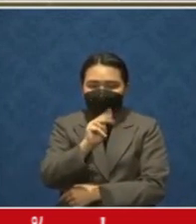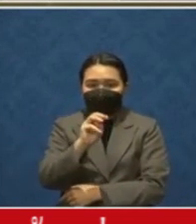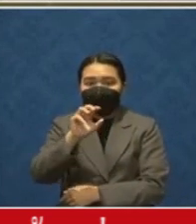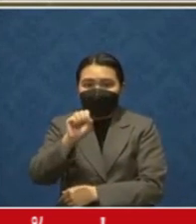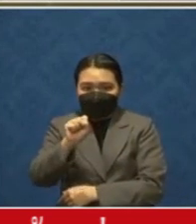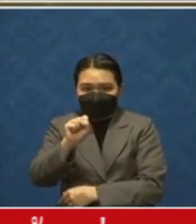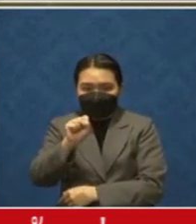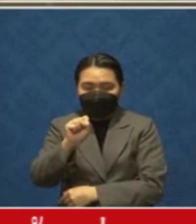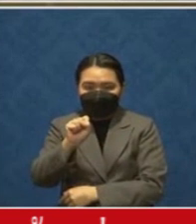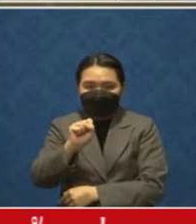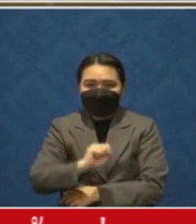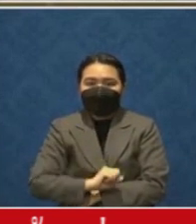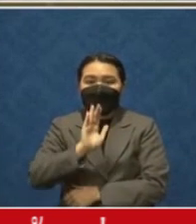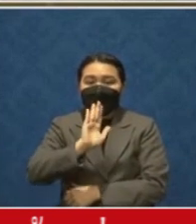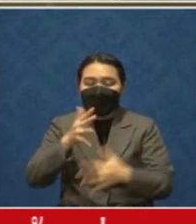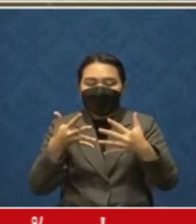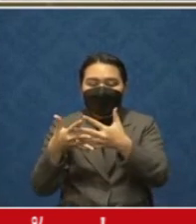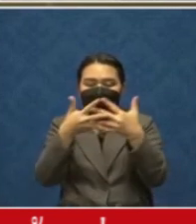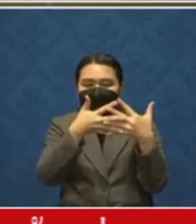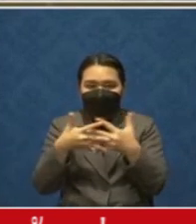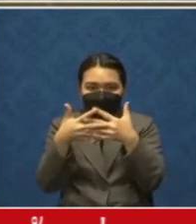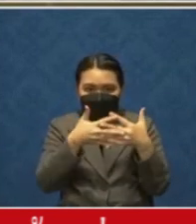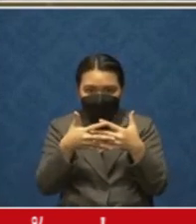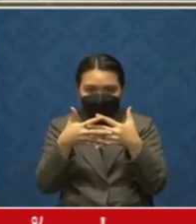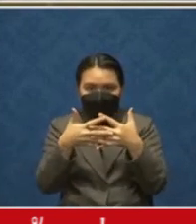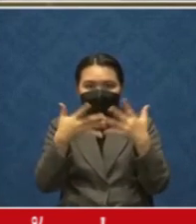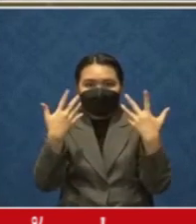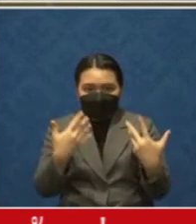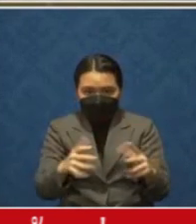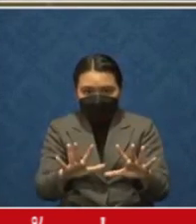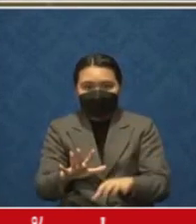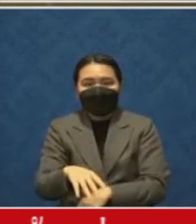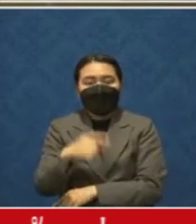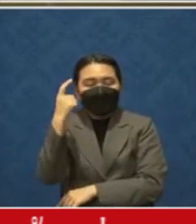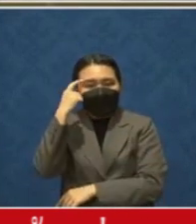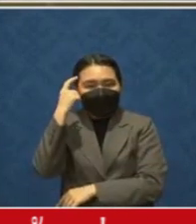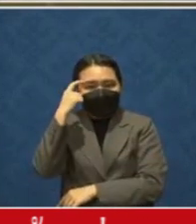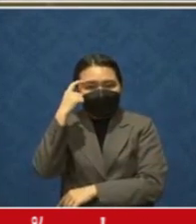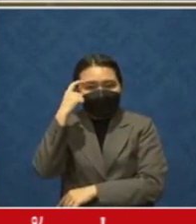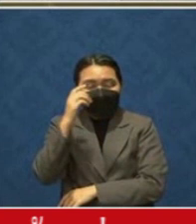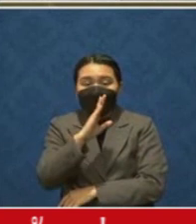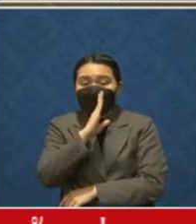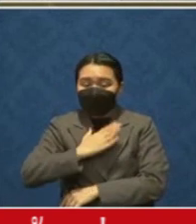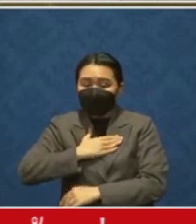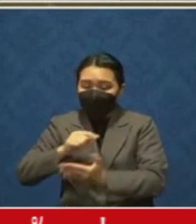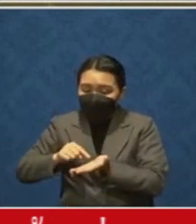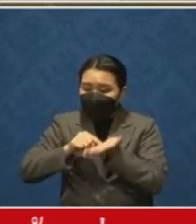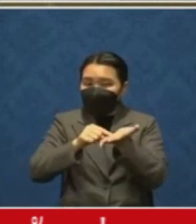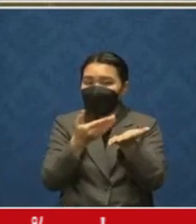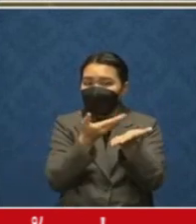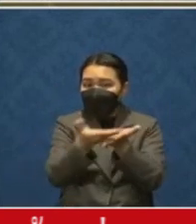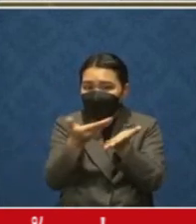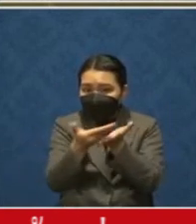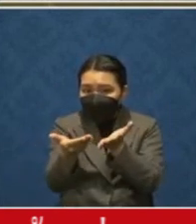FMS ครับ Foreign Military Sales นะครับของสหรัฐเนี่ยซึ่งจะรู้ผลนะครับของการขอเสน